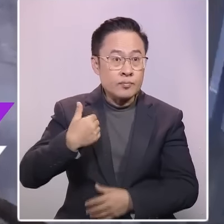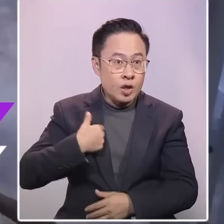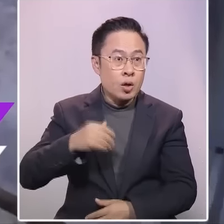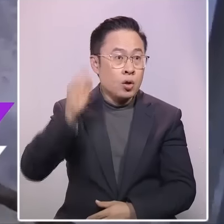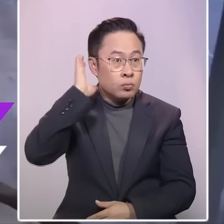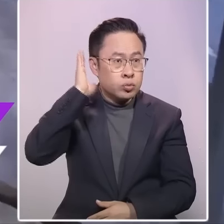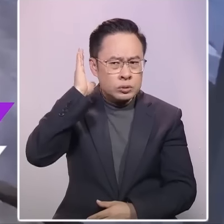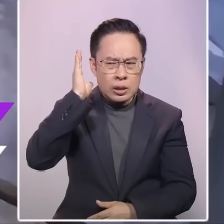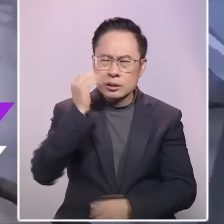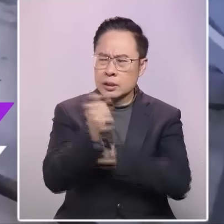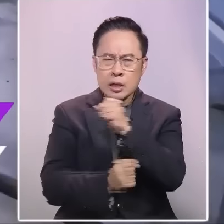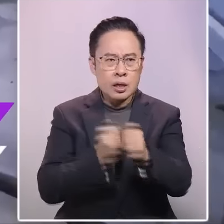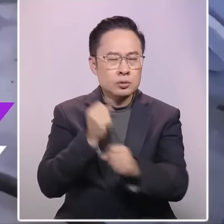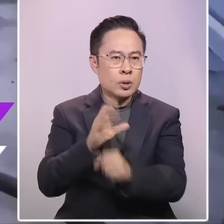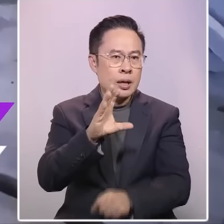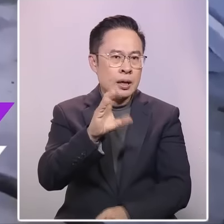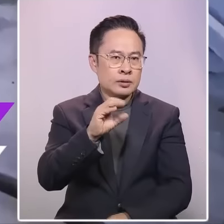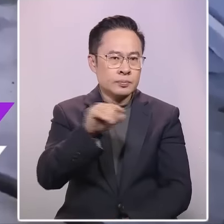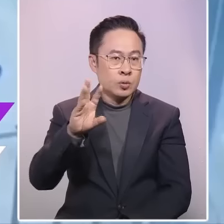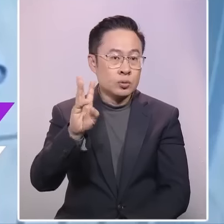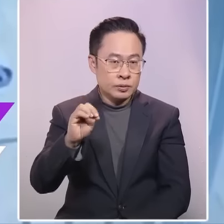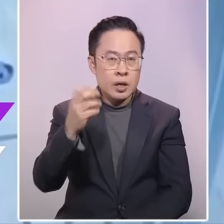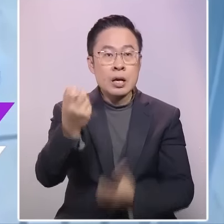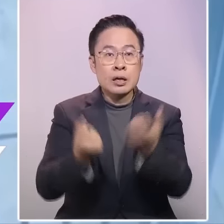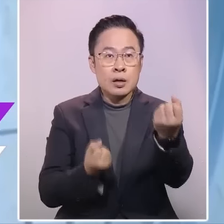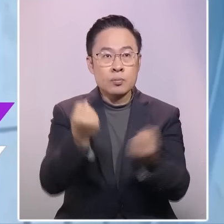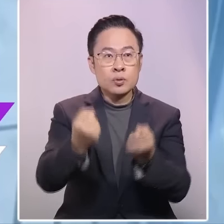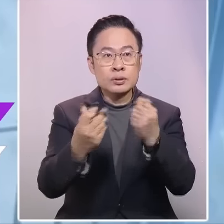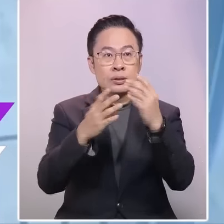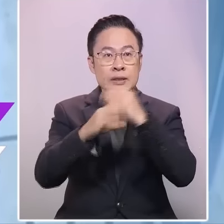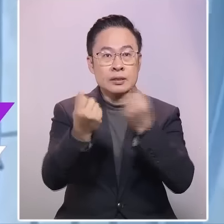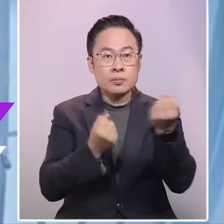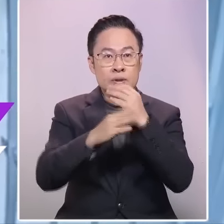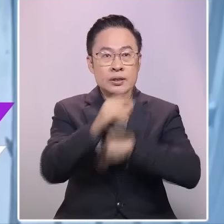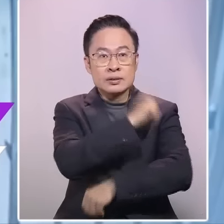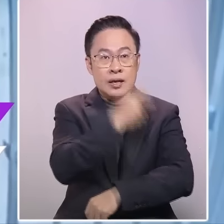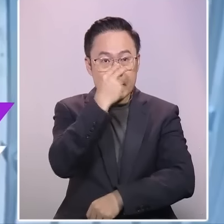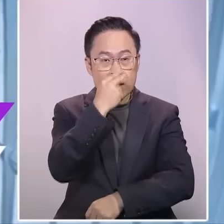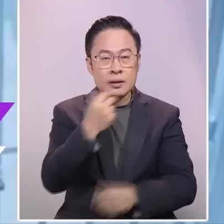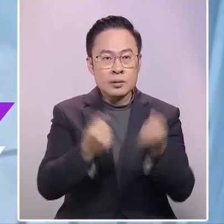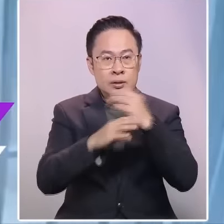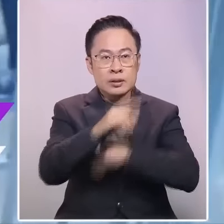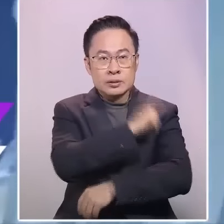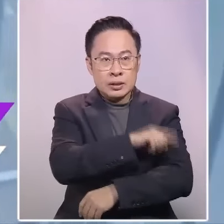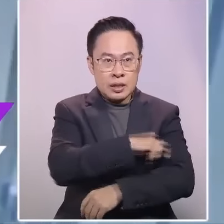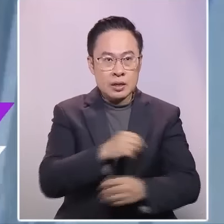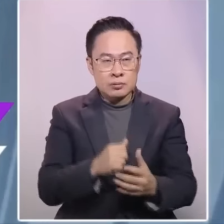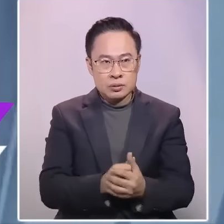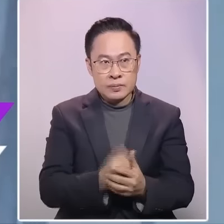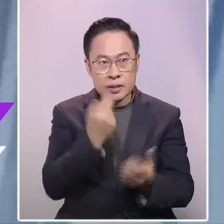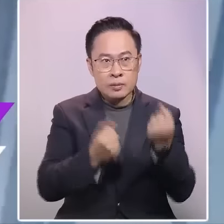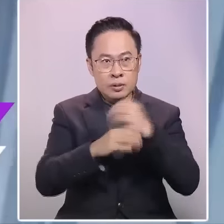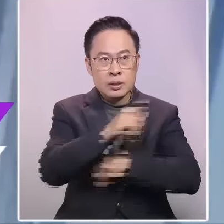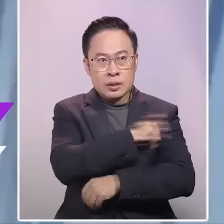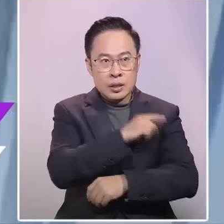นะคะก็น่าจะอายุประมาณ 50-60ปีเนี่ยขับรถมาเป็นรถคันสีขาวนี่ค่ะแล้วก็มีผู้ชายมาจอดแล้วก็เอารถเนี่ยค่ะ